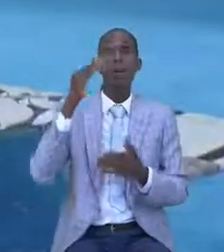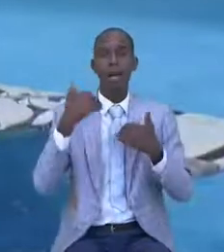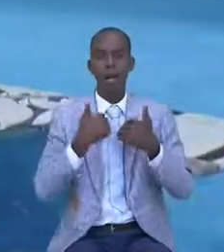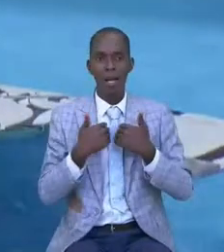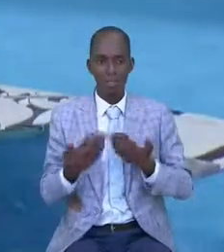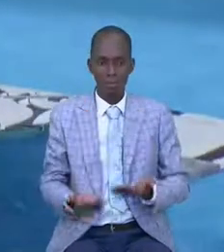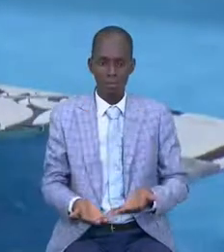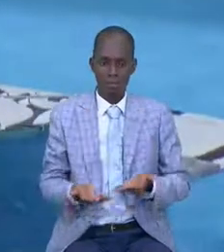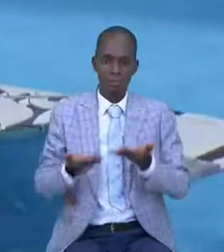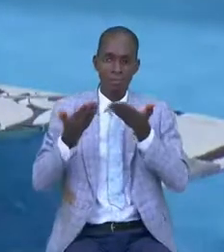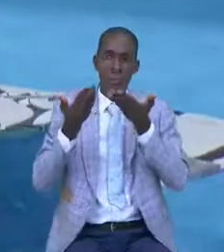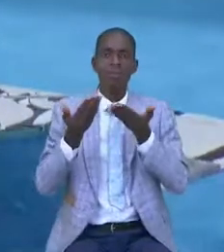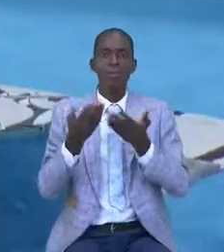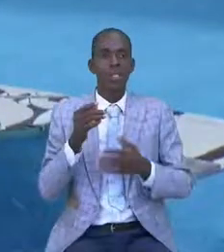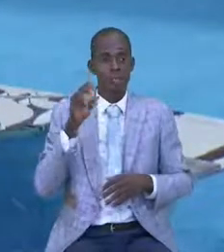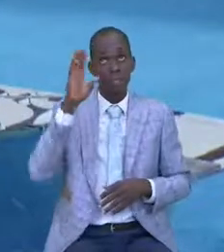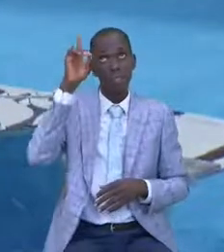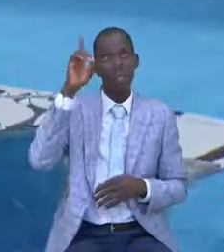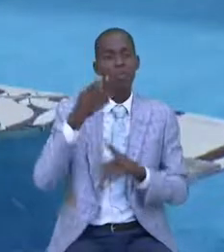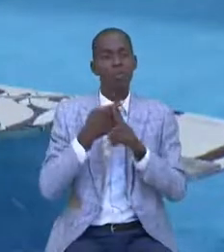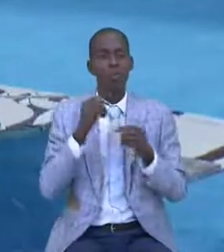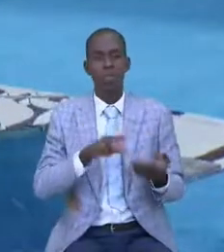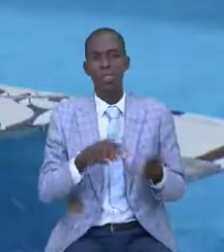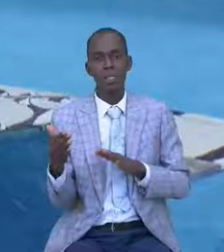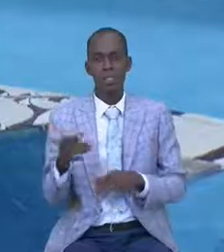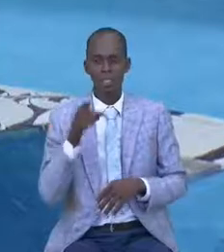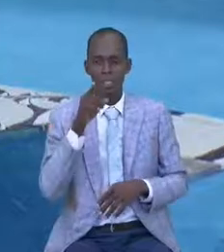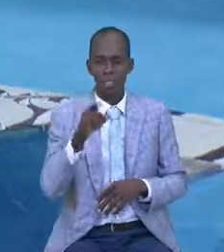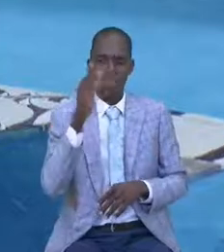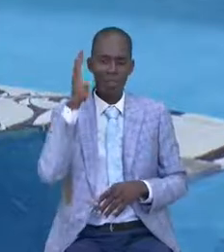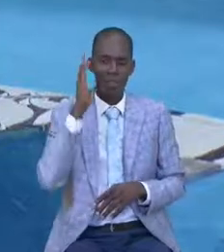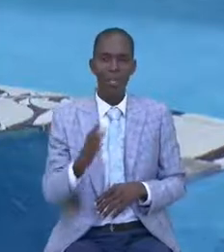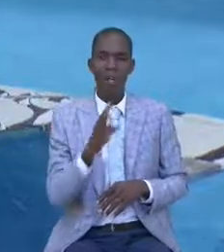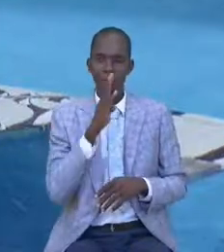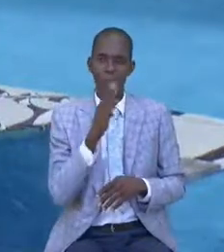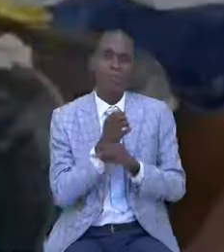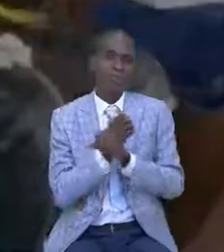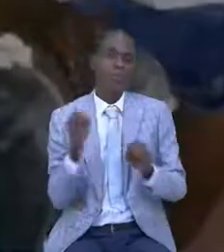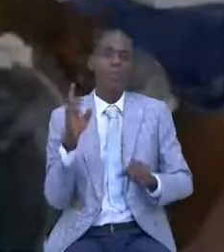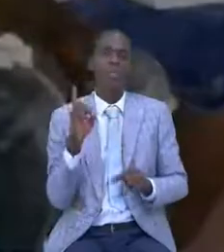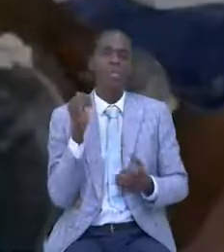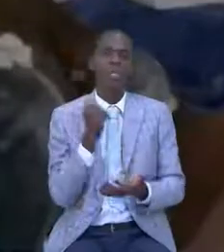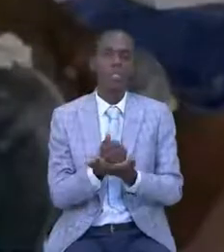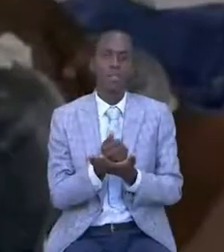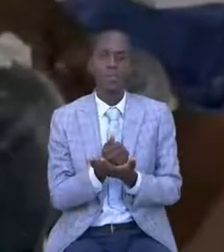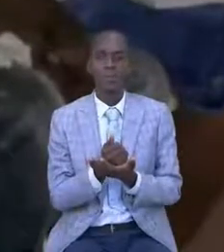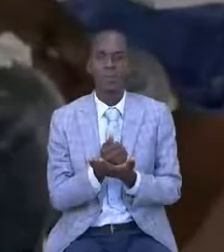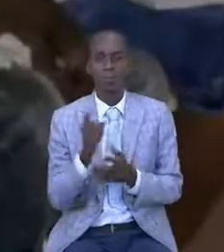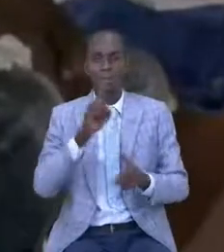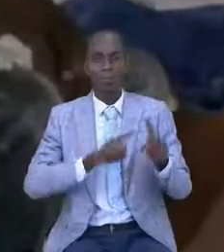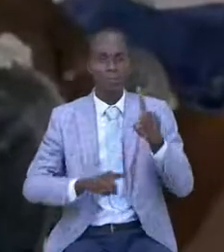ton cœur que Dieu l'a ressuscité des morts, tu